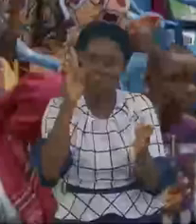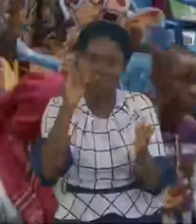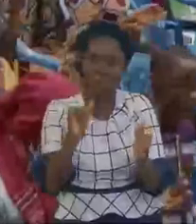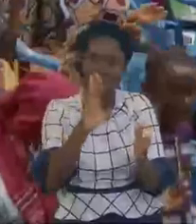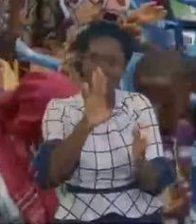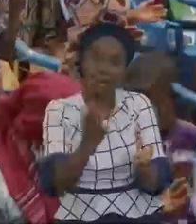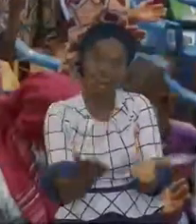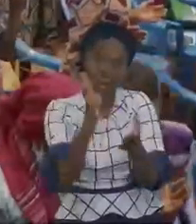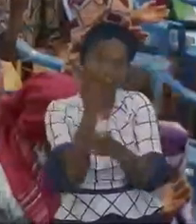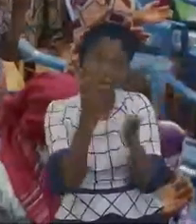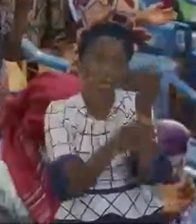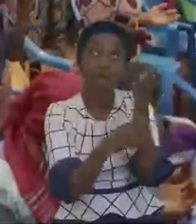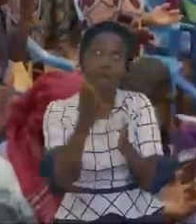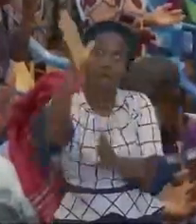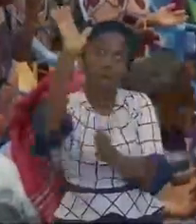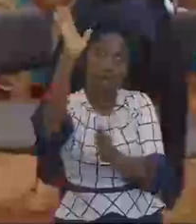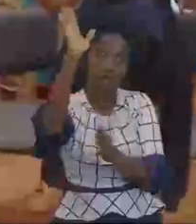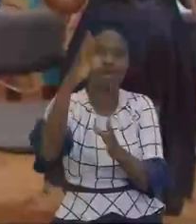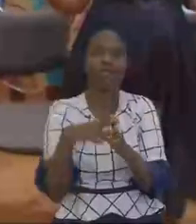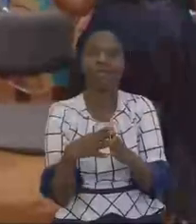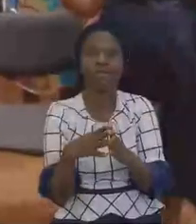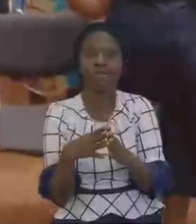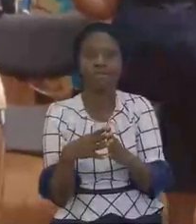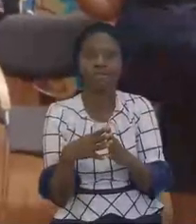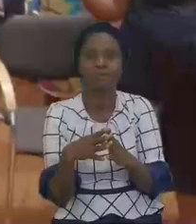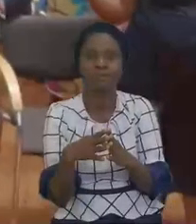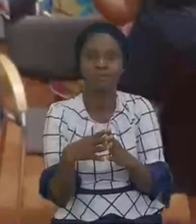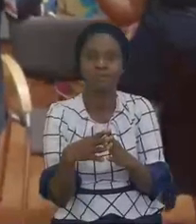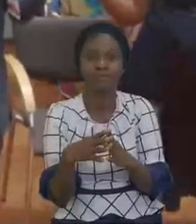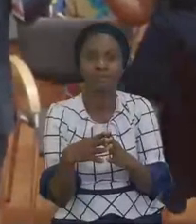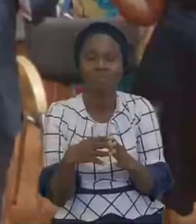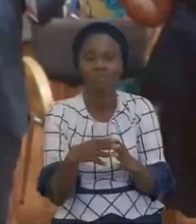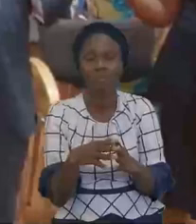Peu importe ce que les gens ne désirent pas, c'est toi la personne.